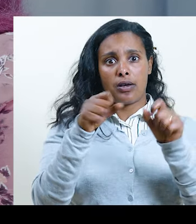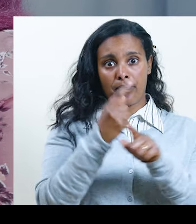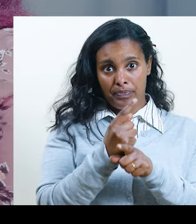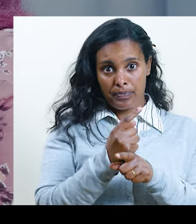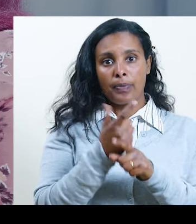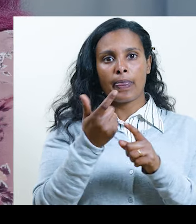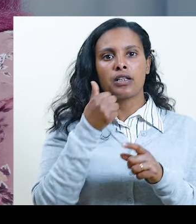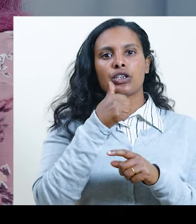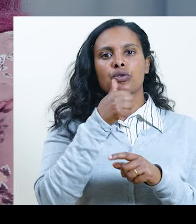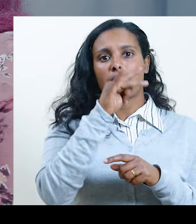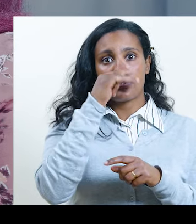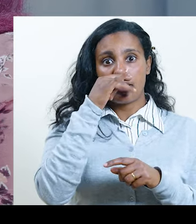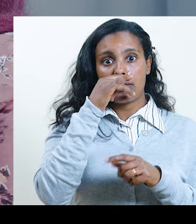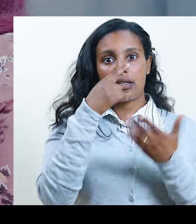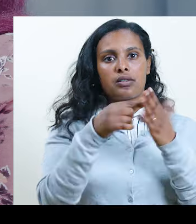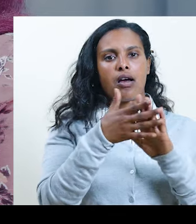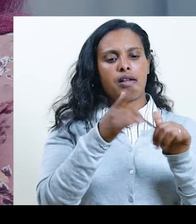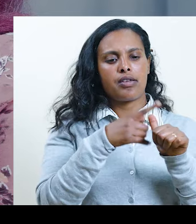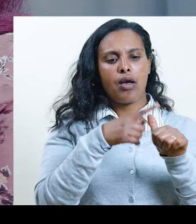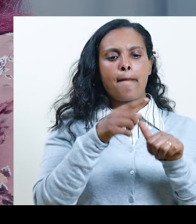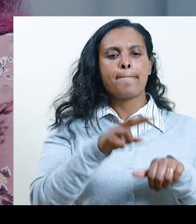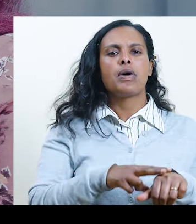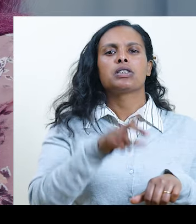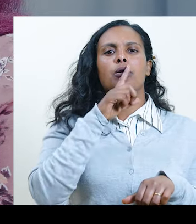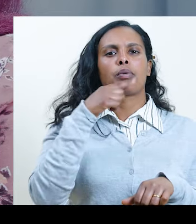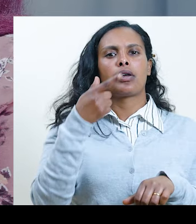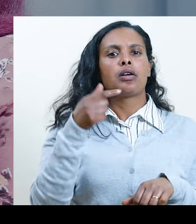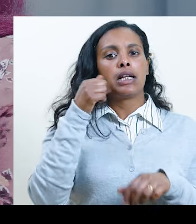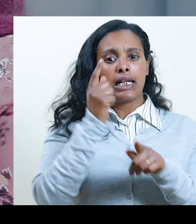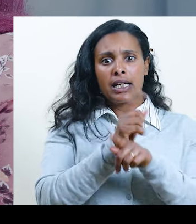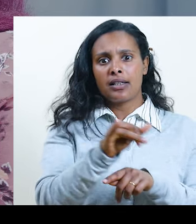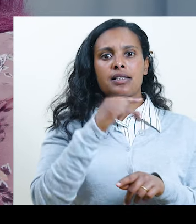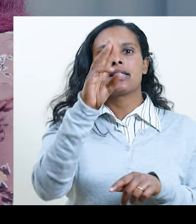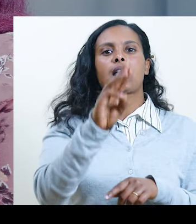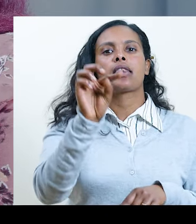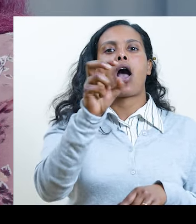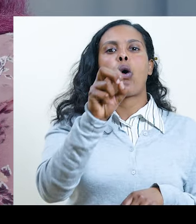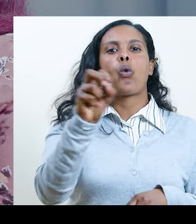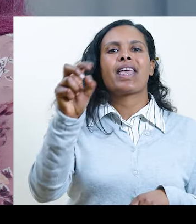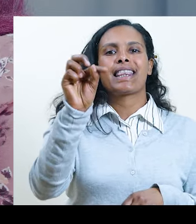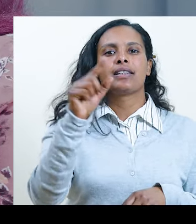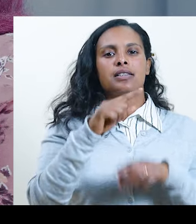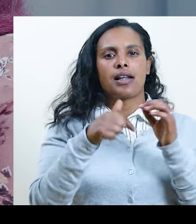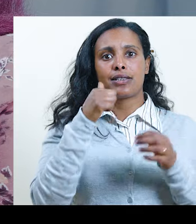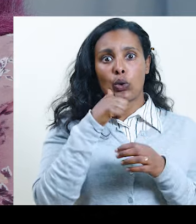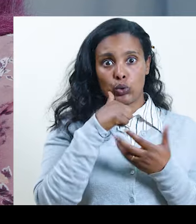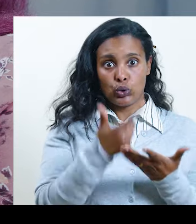አሁን ሴቶችና ህፃናት ለዚህ አንዱ መነሻ ነው ልክ እናንተ አሁን ሴታዊት ስለ